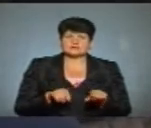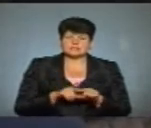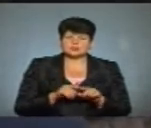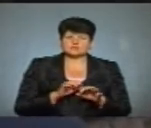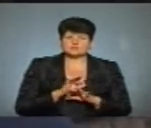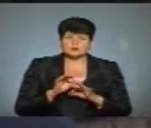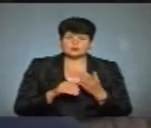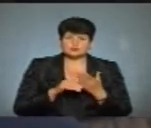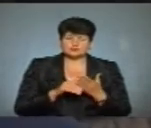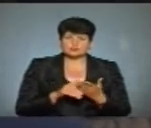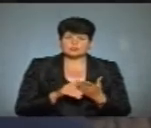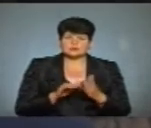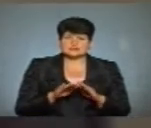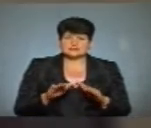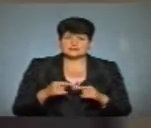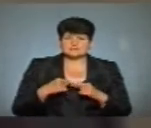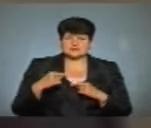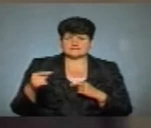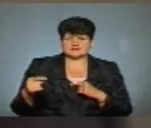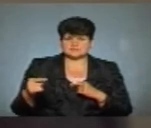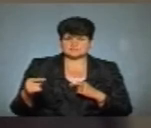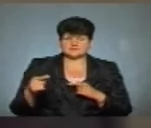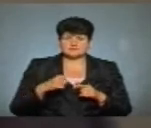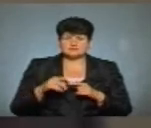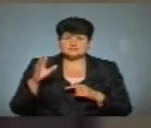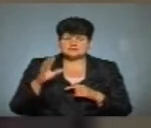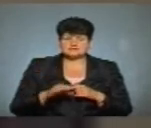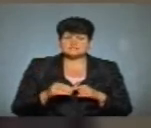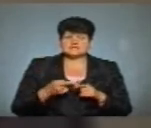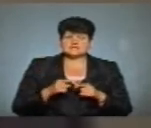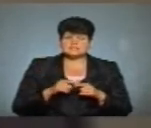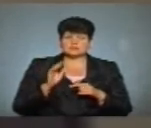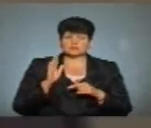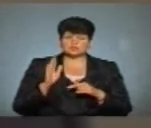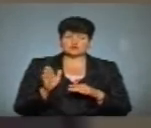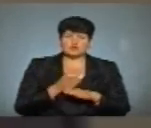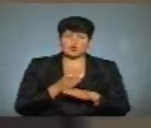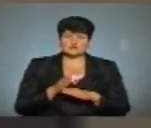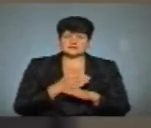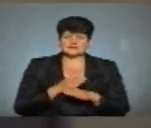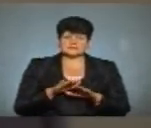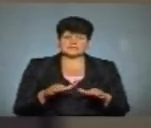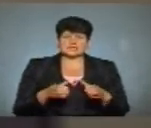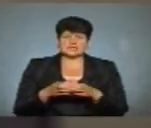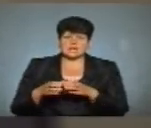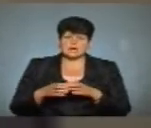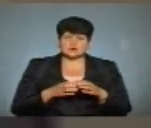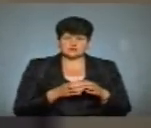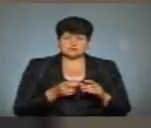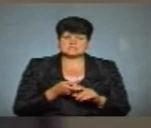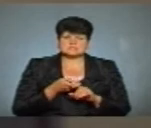проєкту «Допомога дітям на відстані». Швидше всього, що це будуть розділені дітки на групи в зв'язку